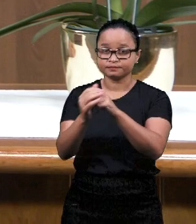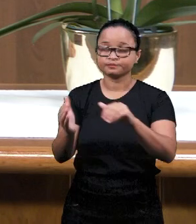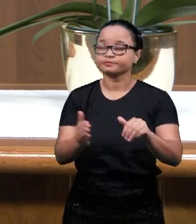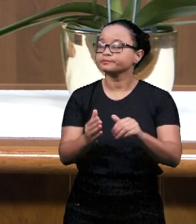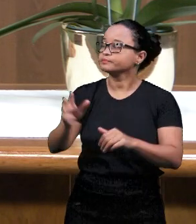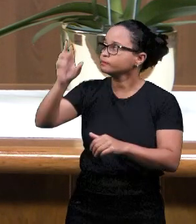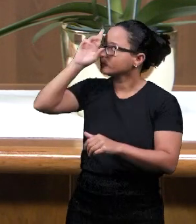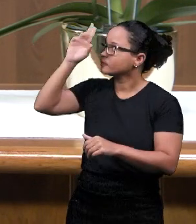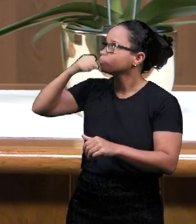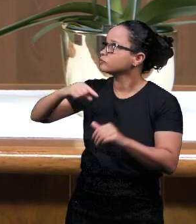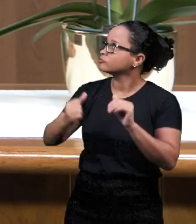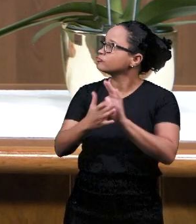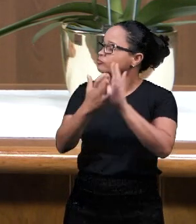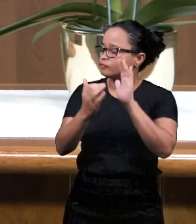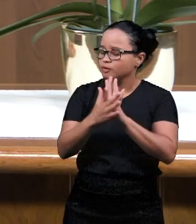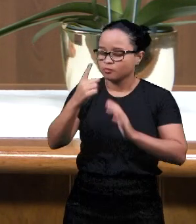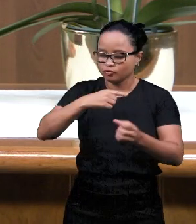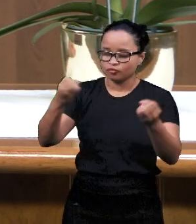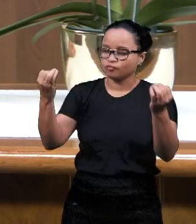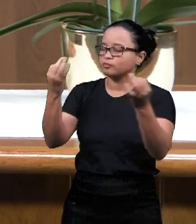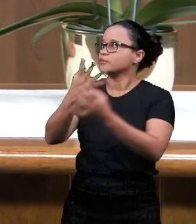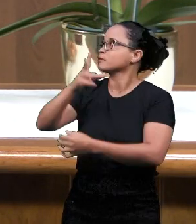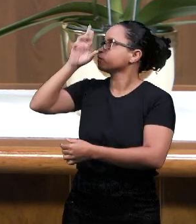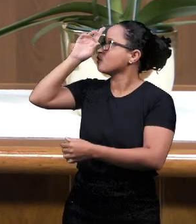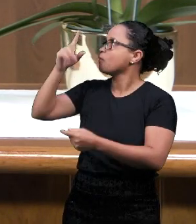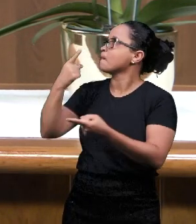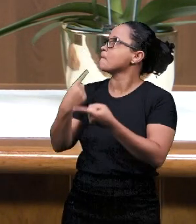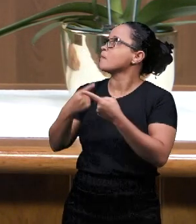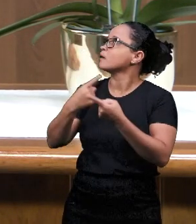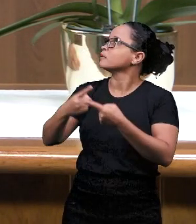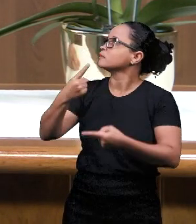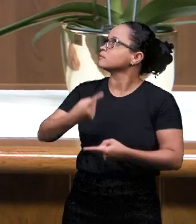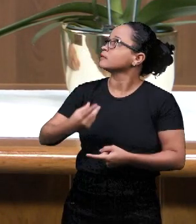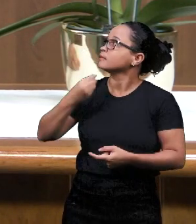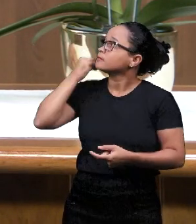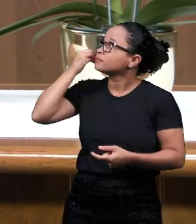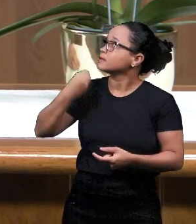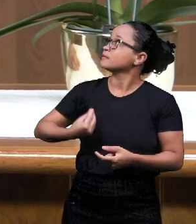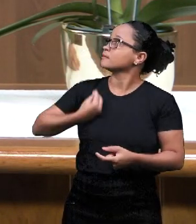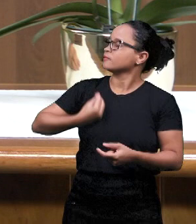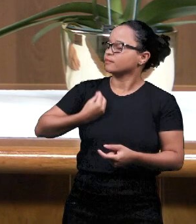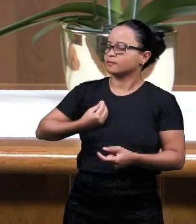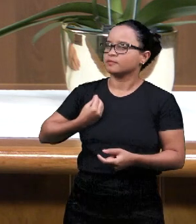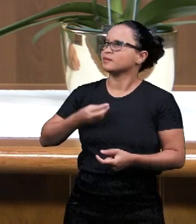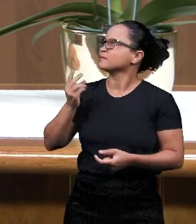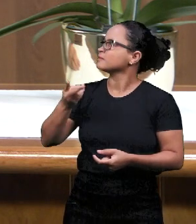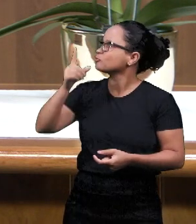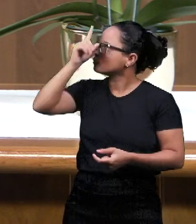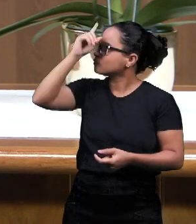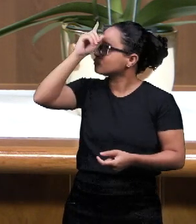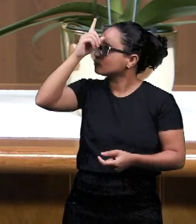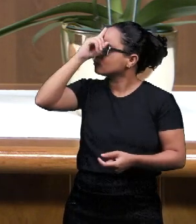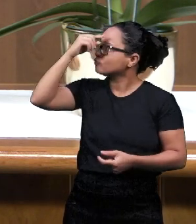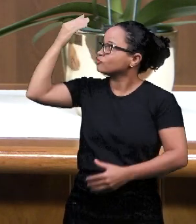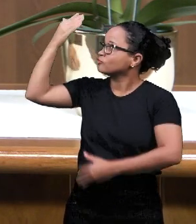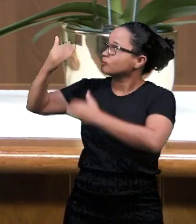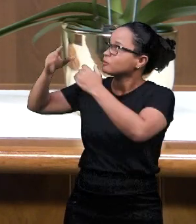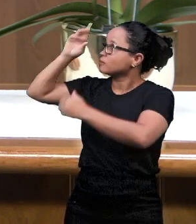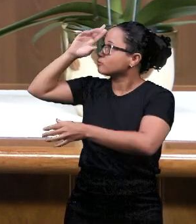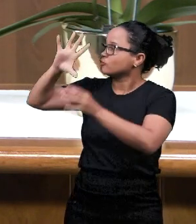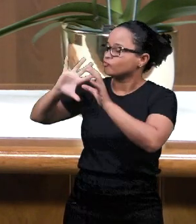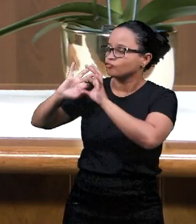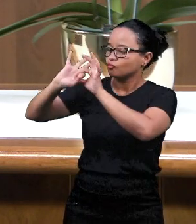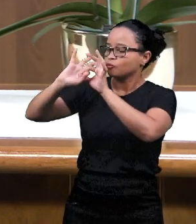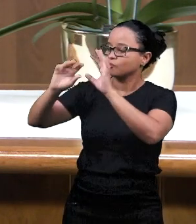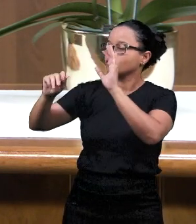Seigneur, nous te louons, nous te glorifions, car nous avons vécu une expérience continue d'accès à ta présence, de communion avec ton